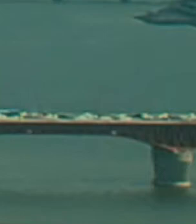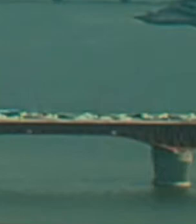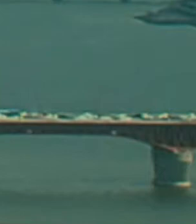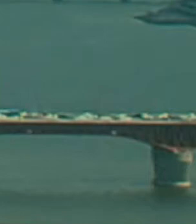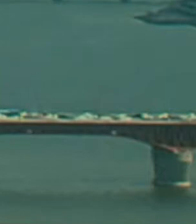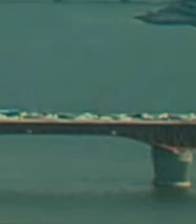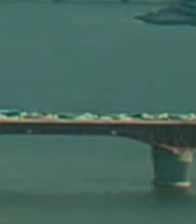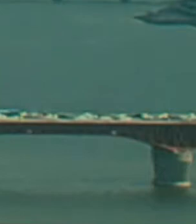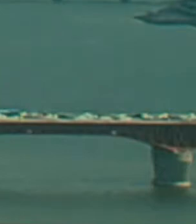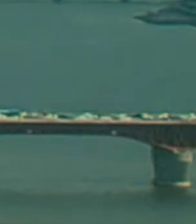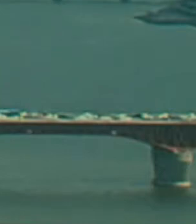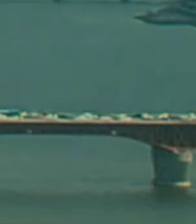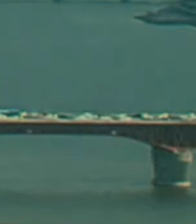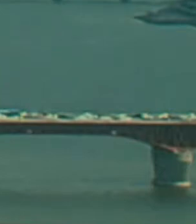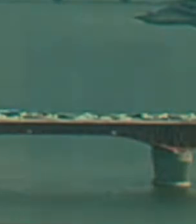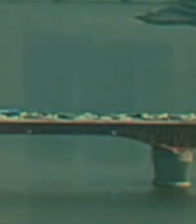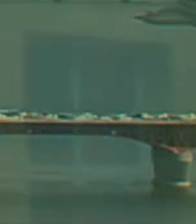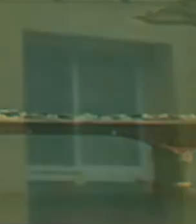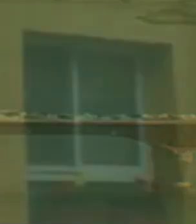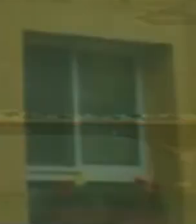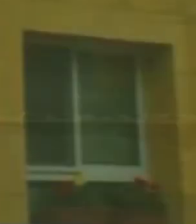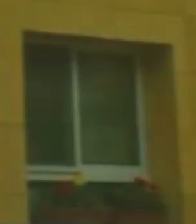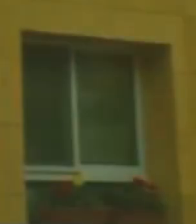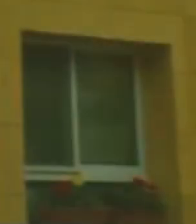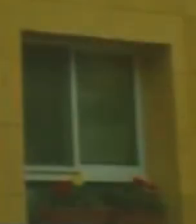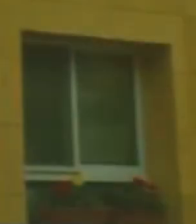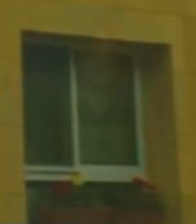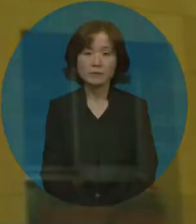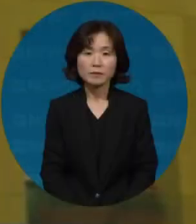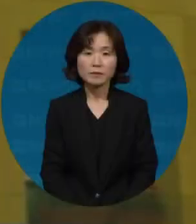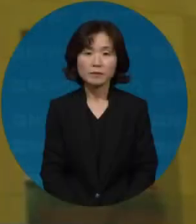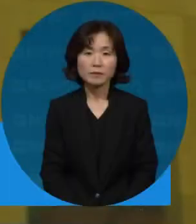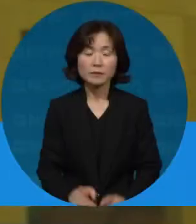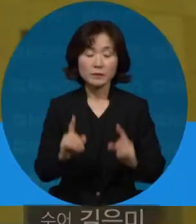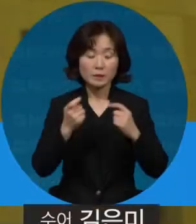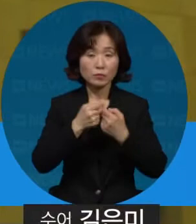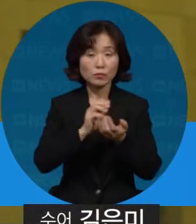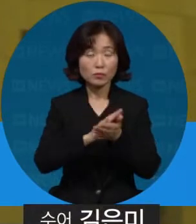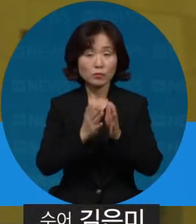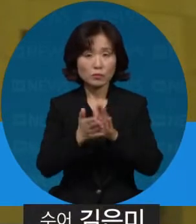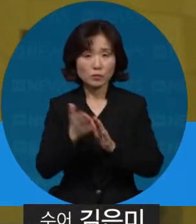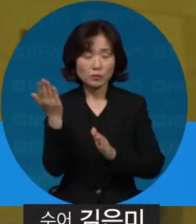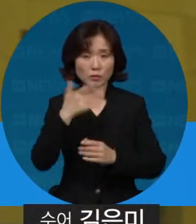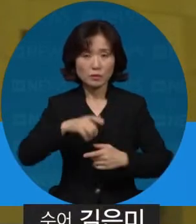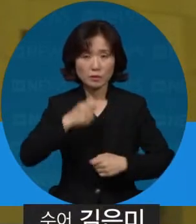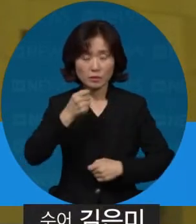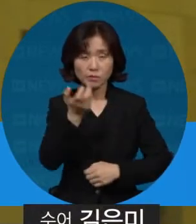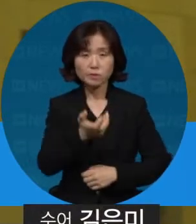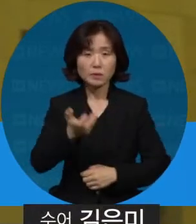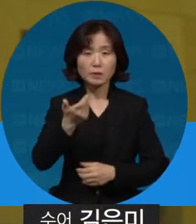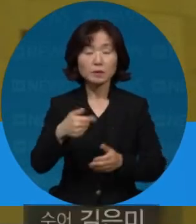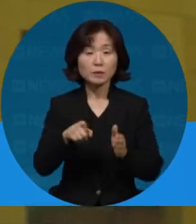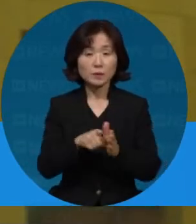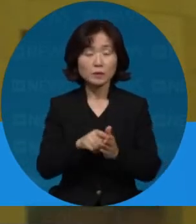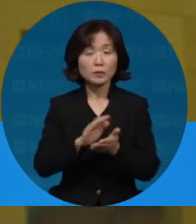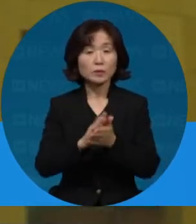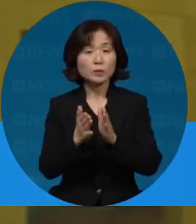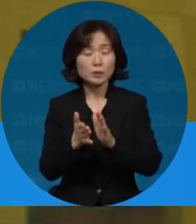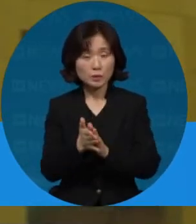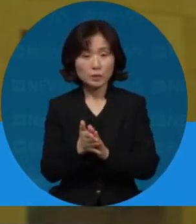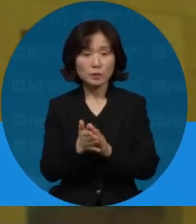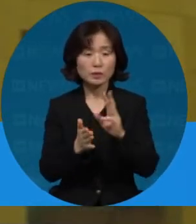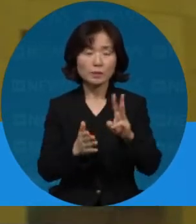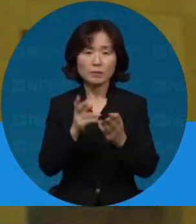사립 유치원 투명성을 높이는 이른바 유치원 3 법이 통과된 지 어느덧 1년 7개월이 지났습니다